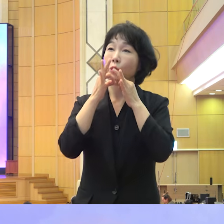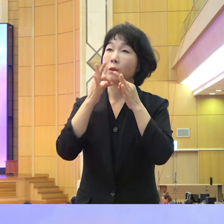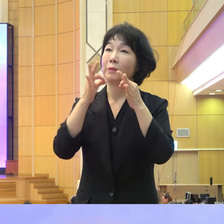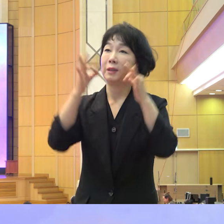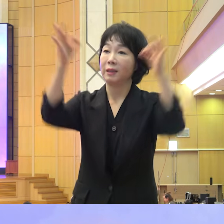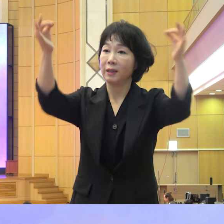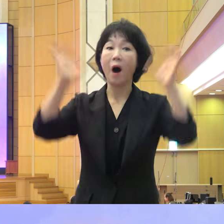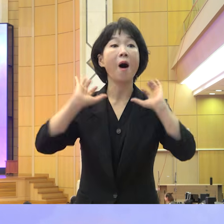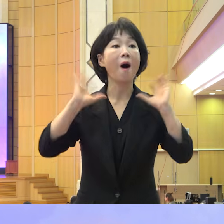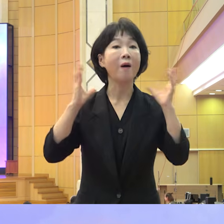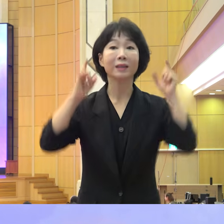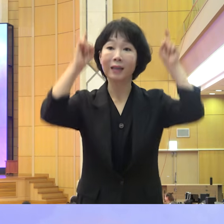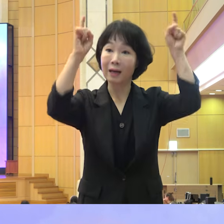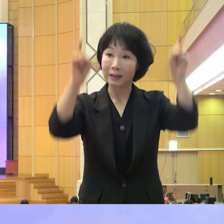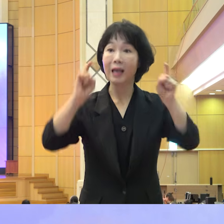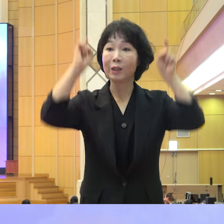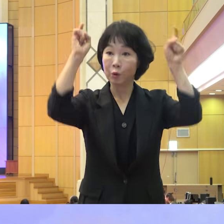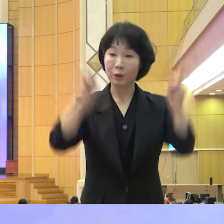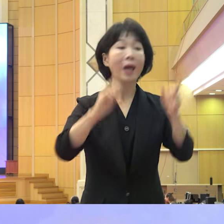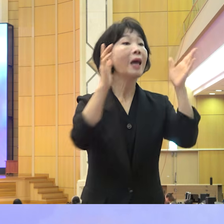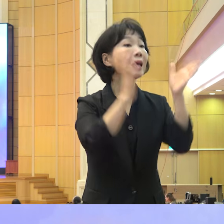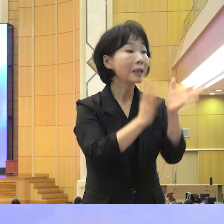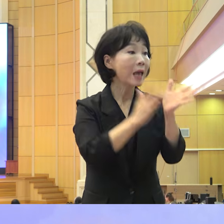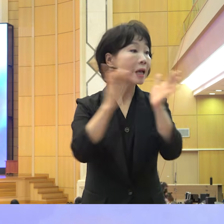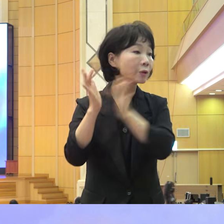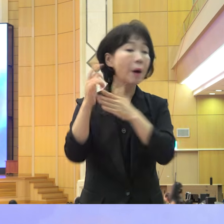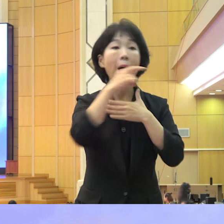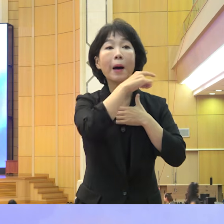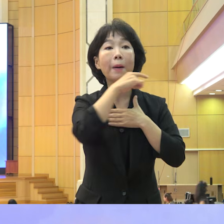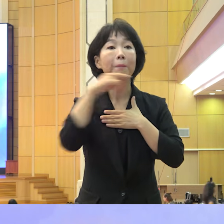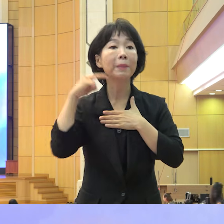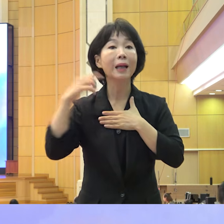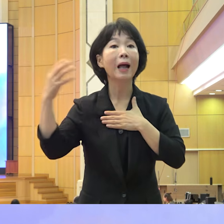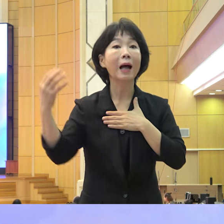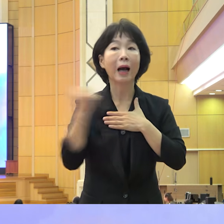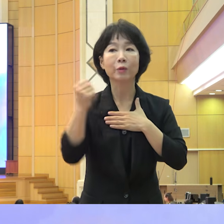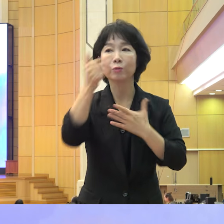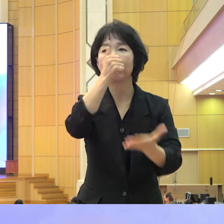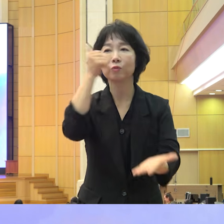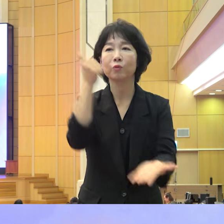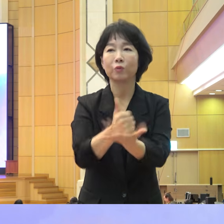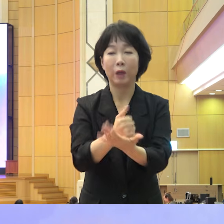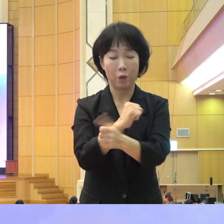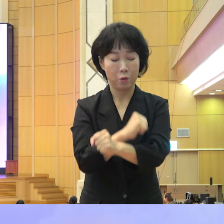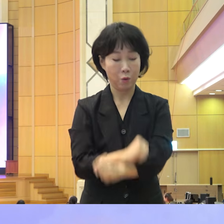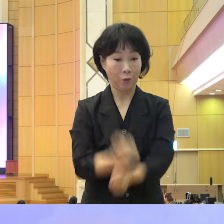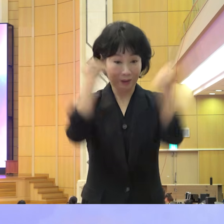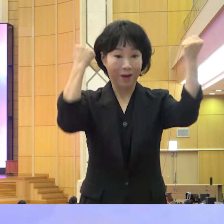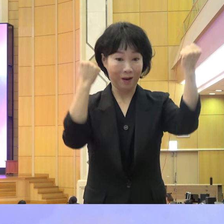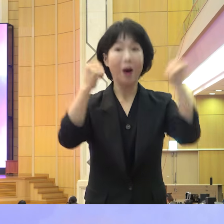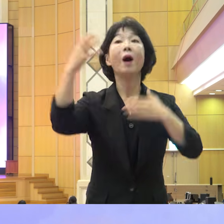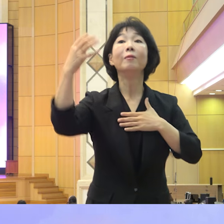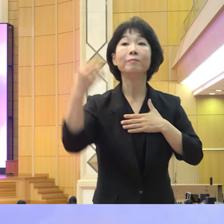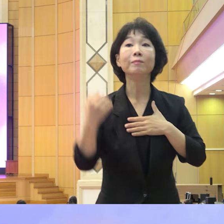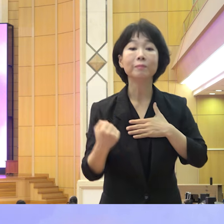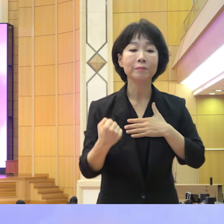찬송을 부르는 어린 양 예수의 그 피로 속죄함. 금이